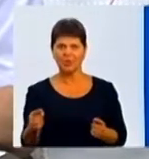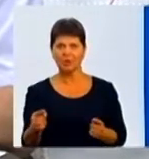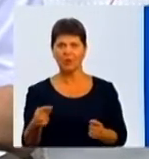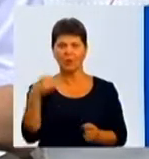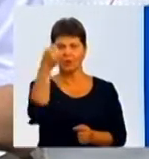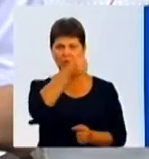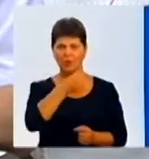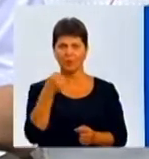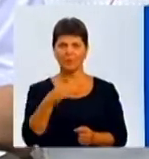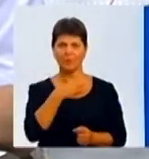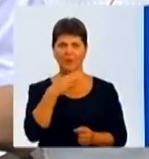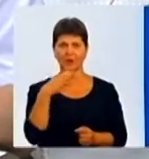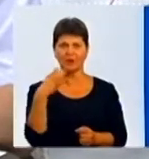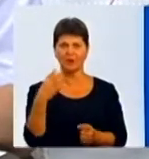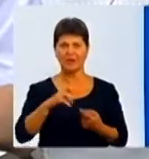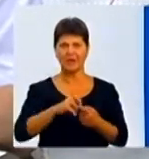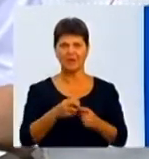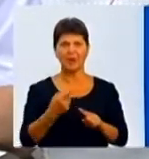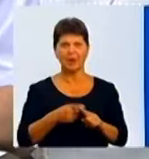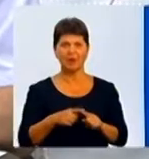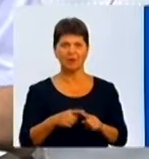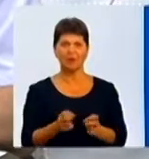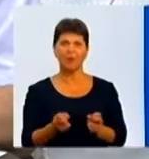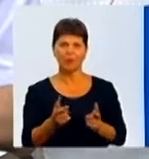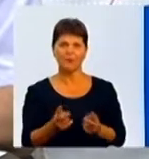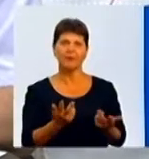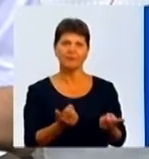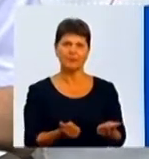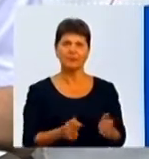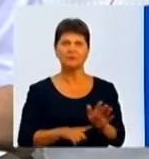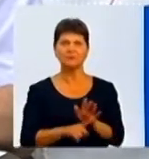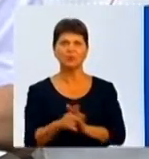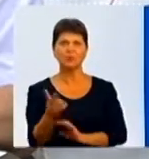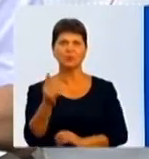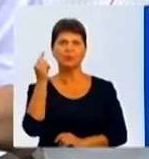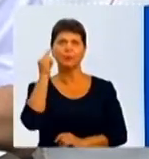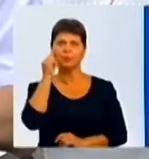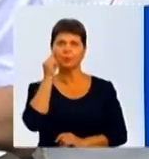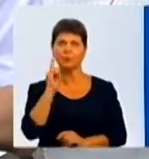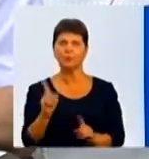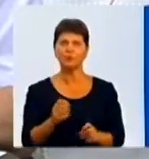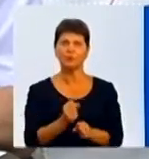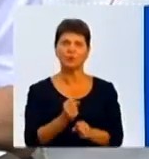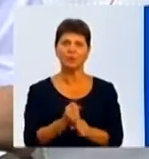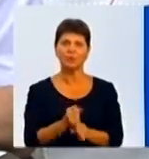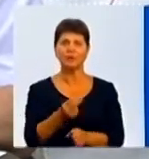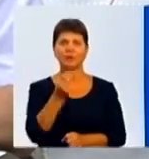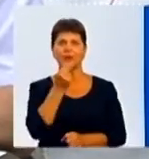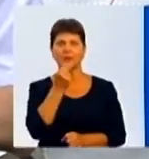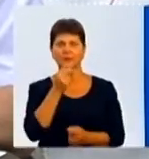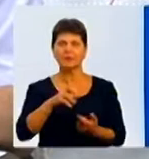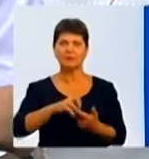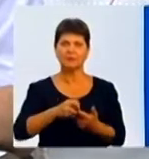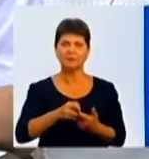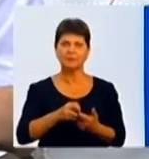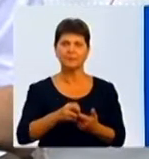про те, що гриби – це не тільки… Це небезпечно. Да, але це спочатку треба подумати, що робити, чи їсти, збирати